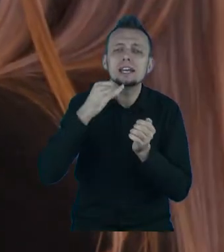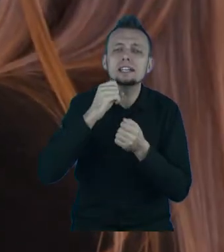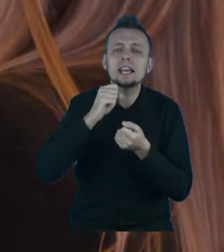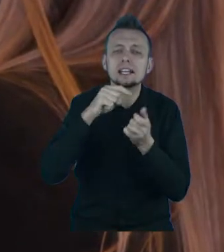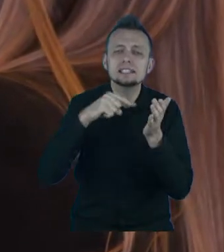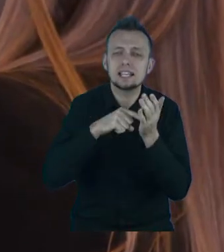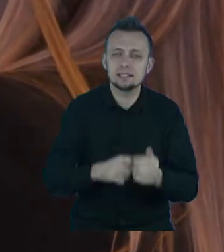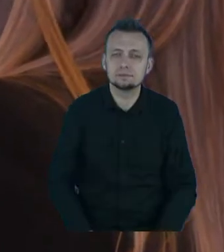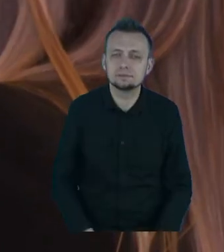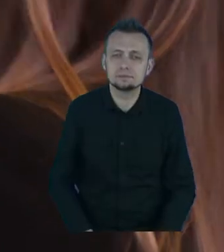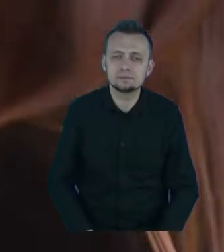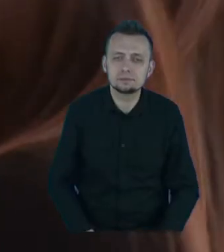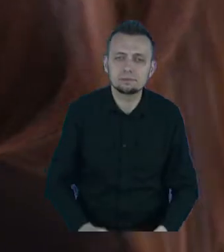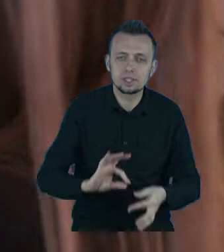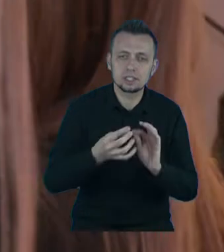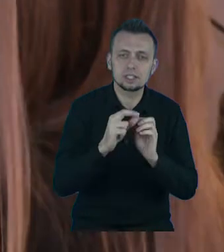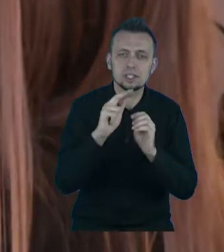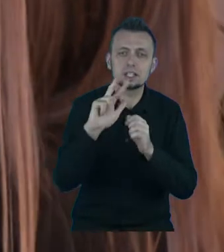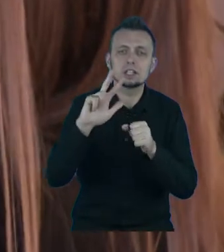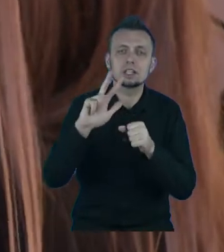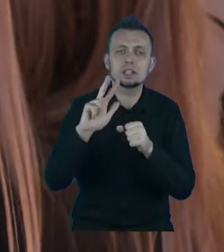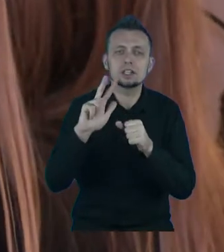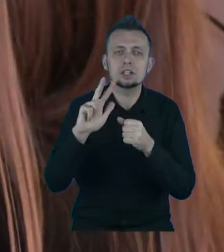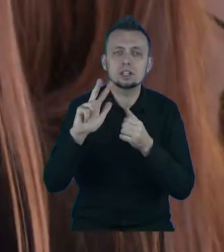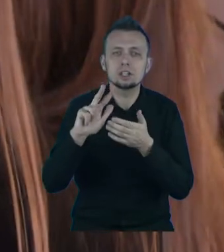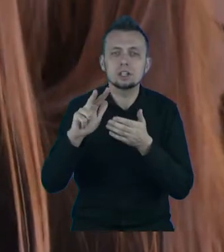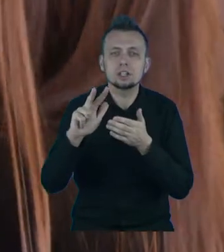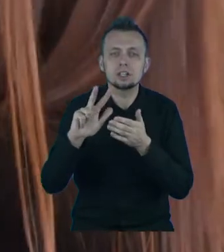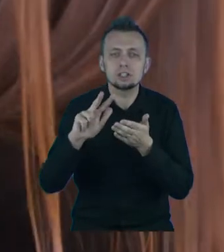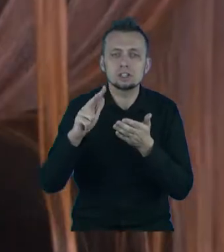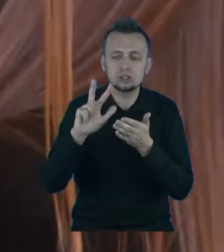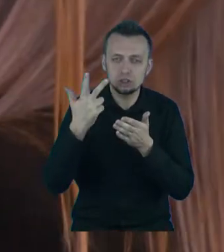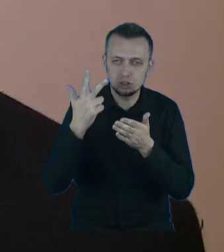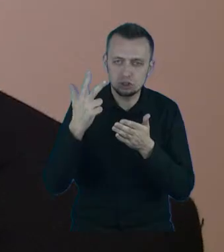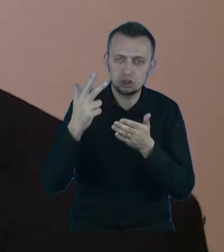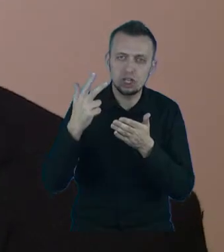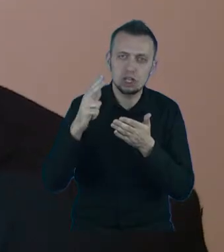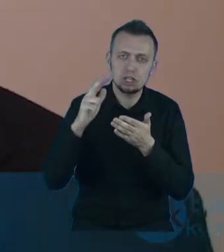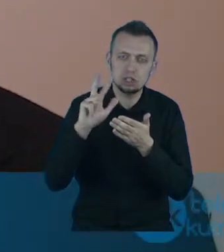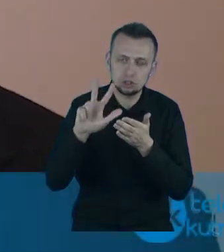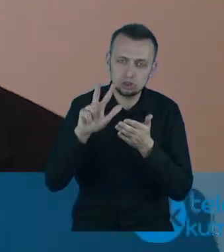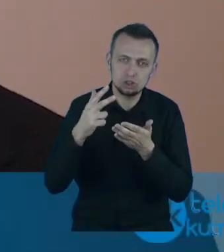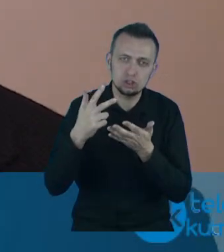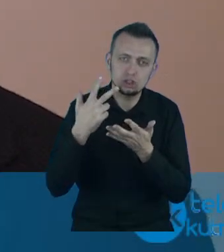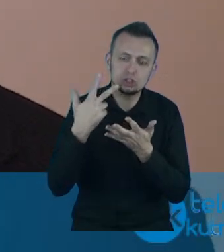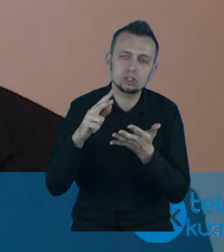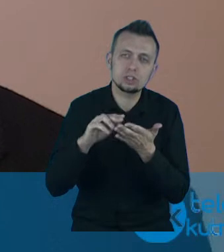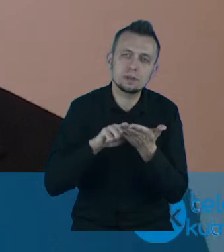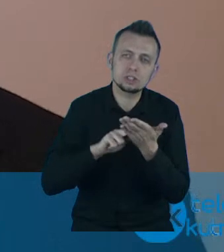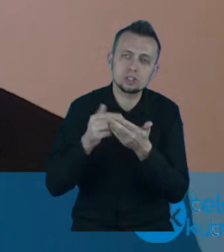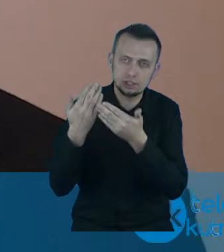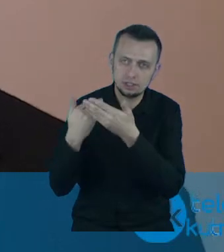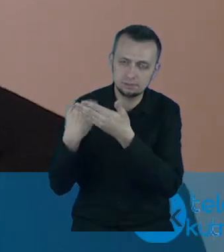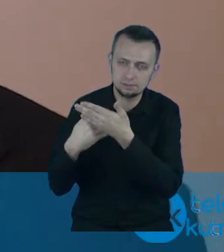A kiedy 3 miesiące temu prawie w Warszawie ogłosiłem, że pakuję plecak i ruszam w Polskę, zapowiedziałem, że odwiedzę